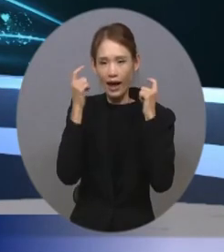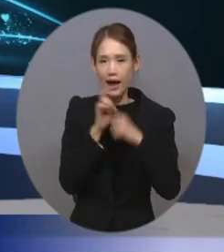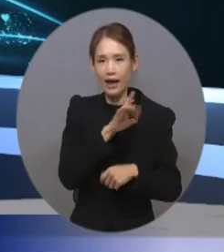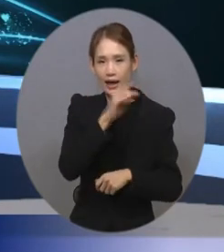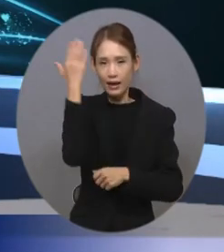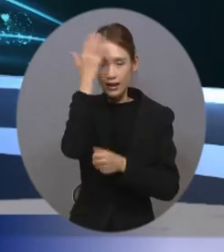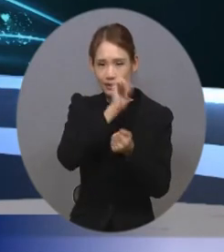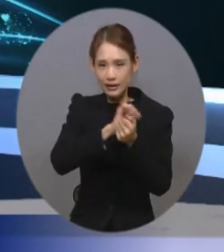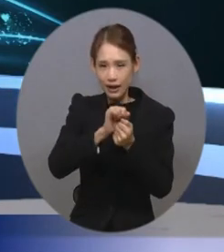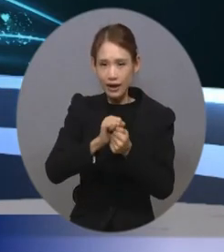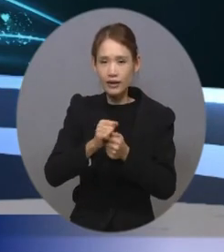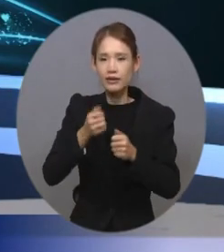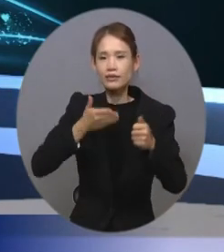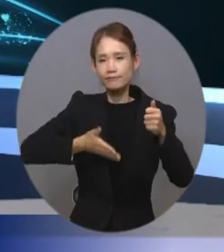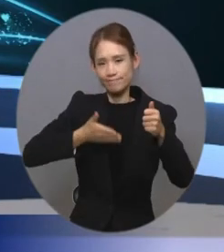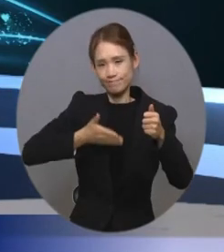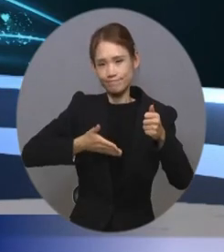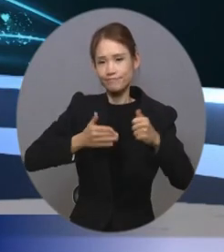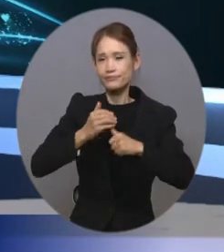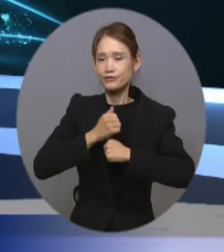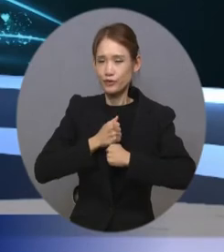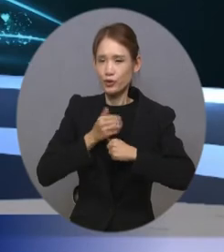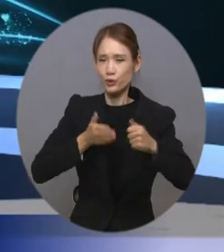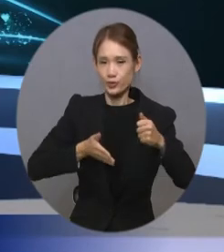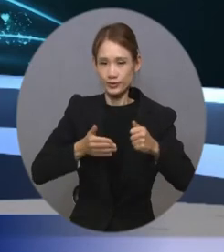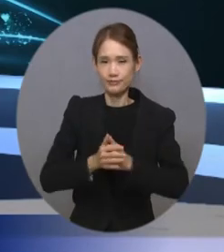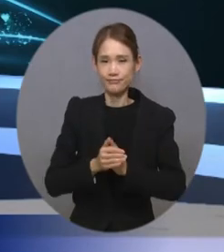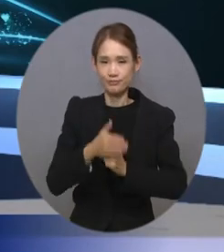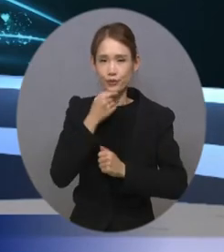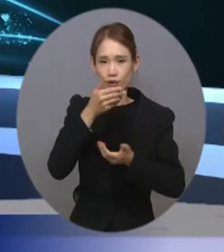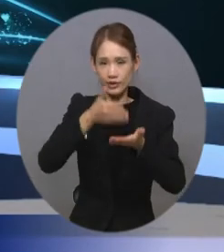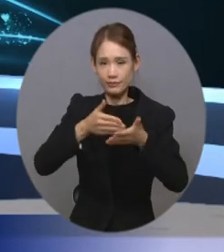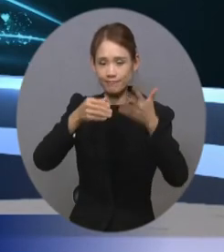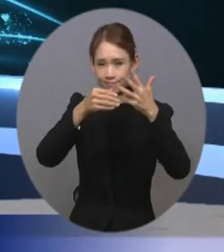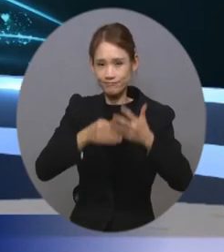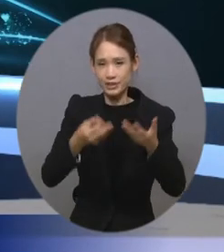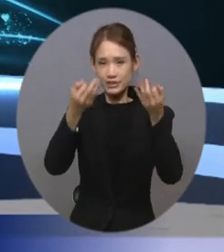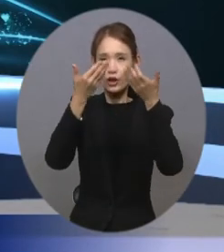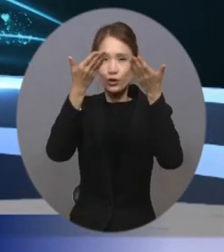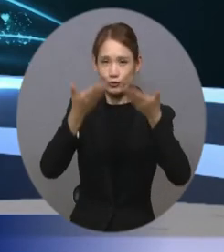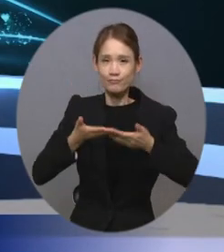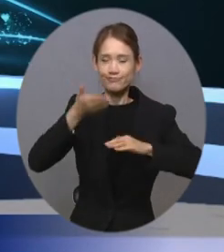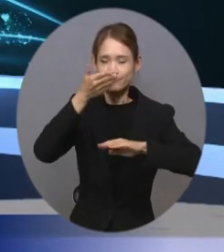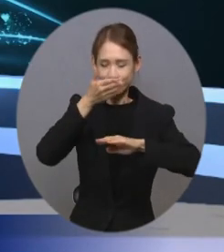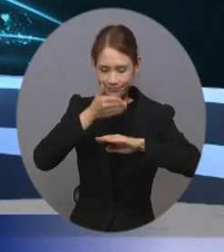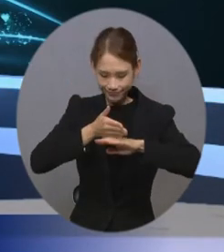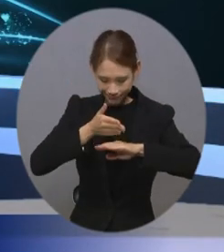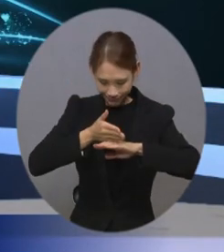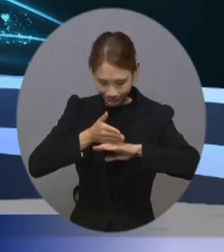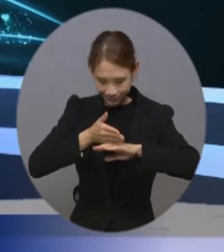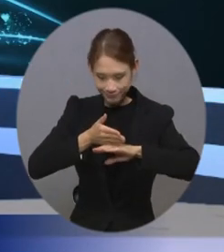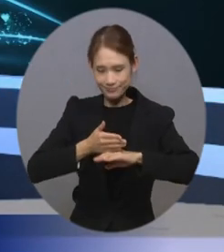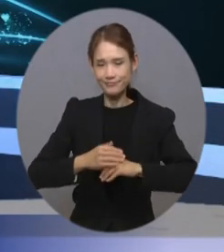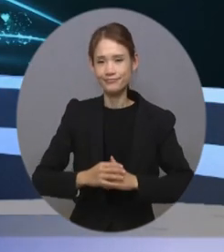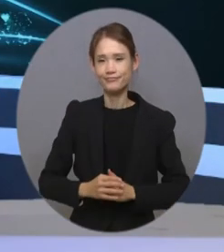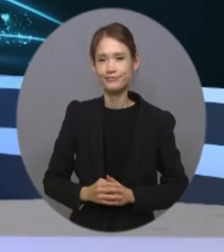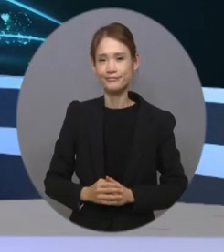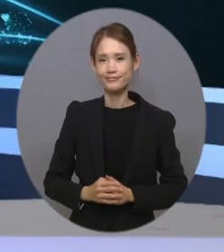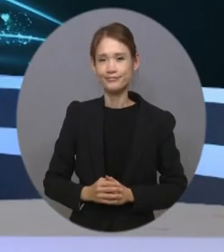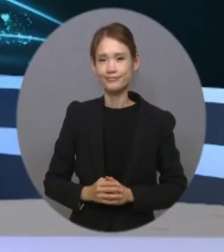각별히 유의해 주시기를 당부드립니다. 이상 복지TV 뉴스를 마칩니다. 시청해주신 여러분 고맙습니다.